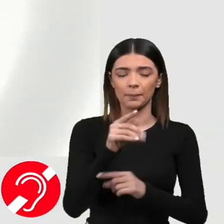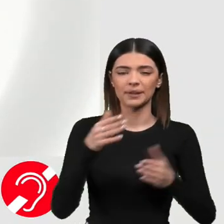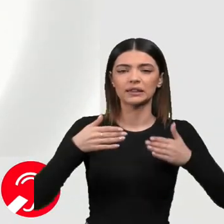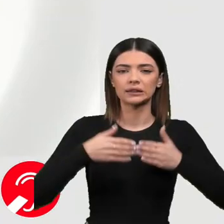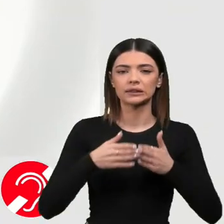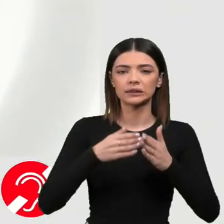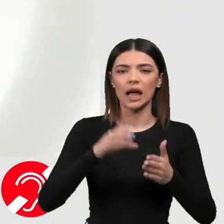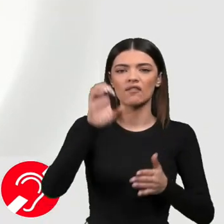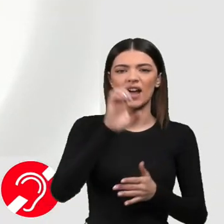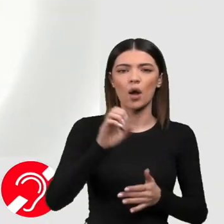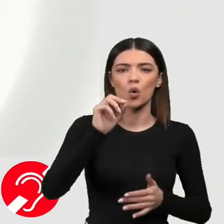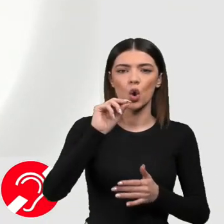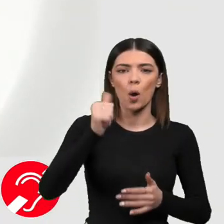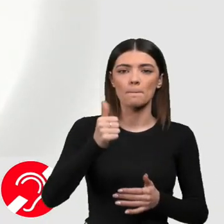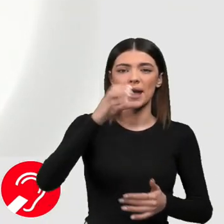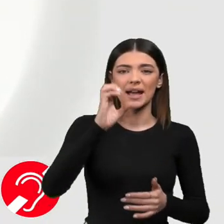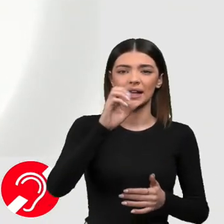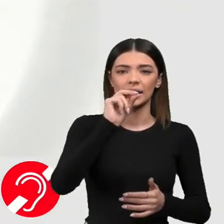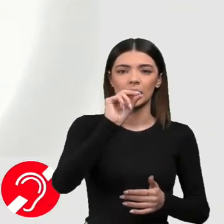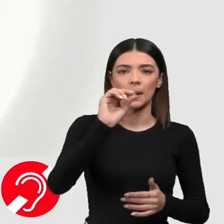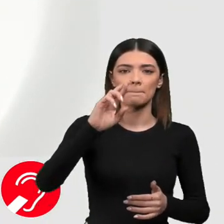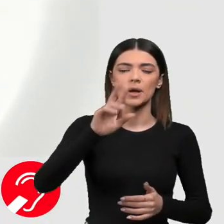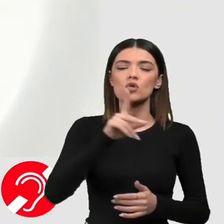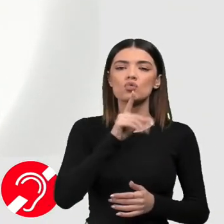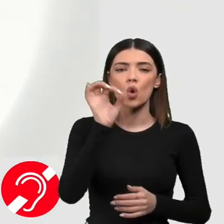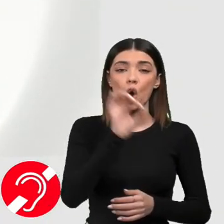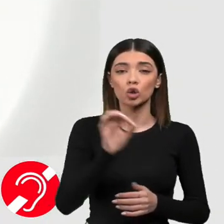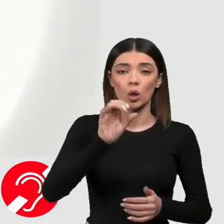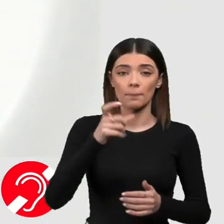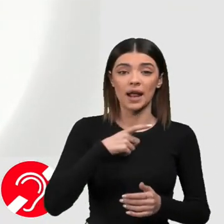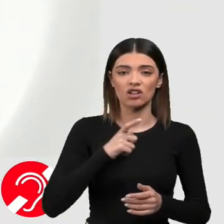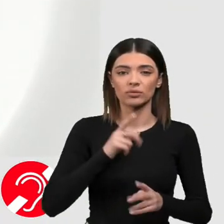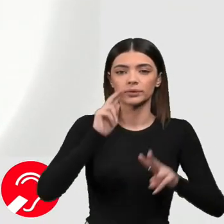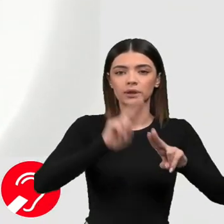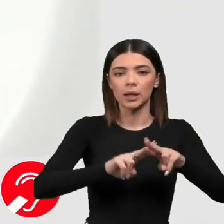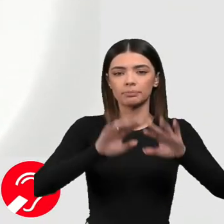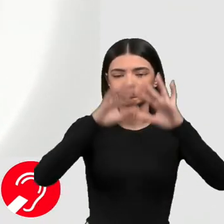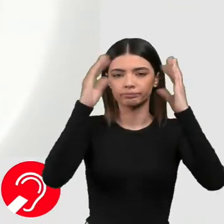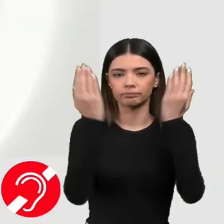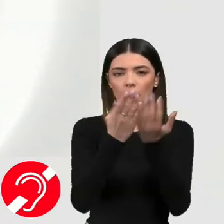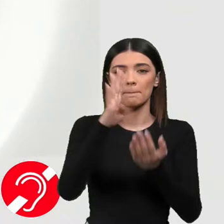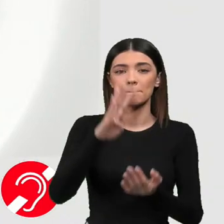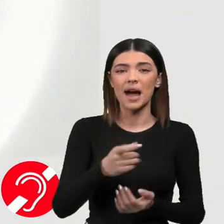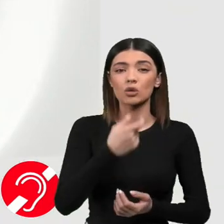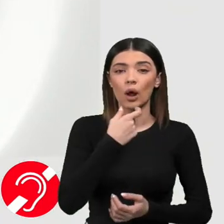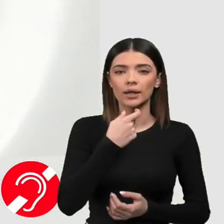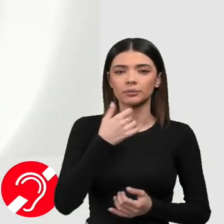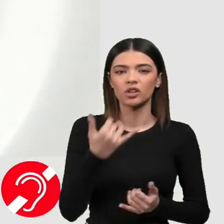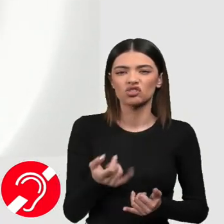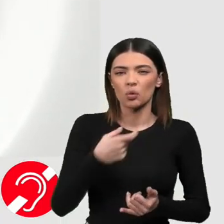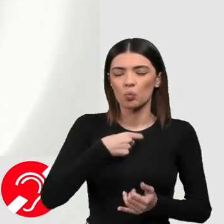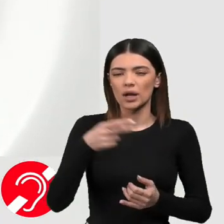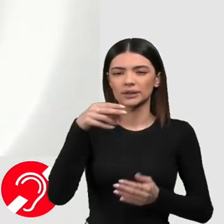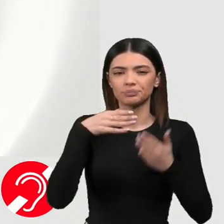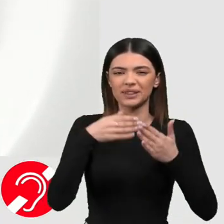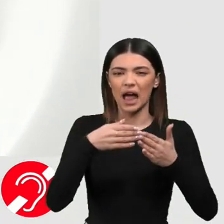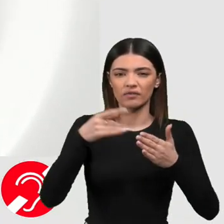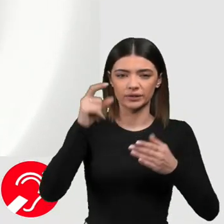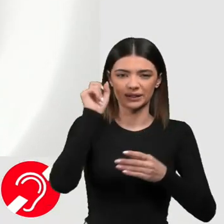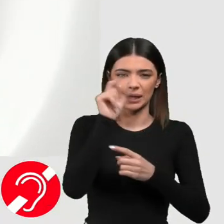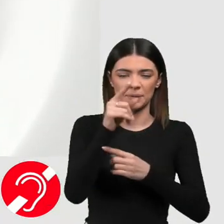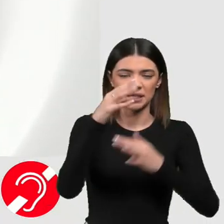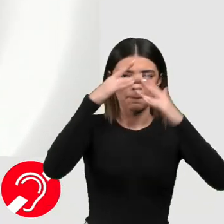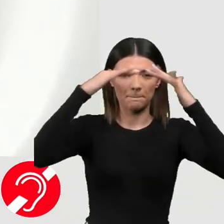Americană urmează să lanseze nava Europa Clipper în octombrie, aceasta urmând să rămână pe corpul astronomic timp de 4 ani. Instrumentele de pe